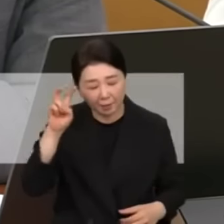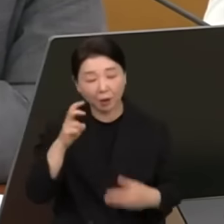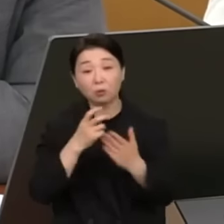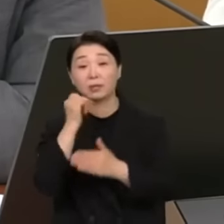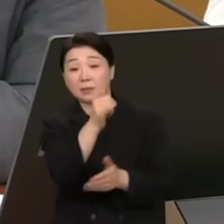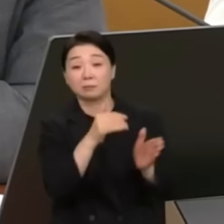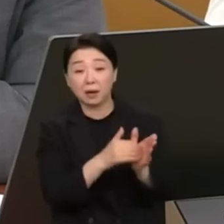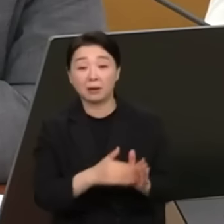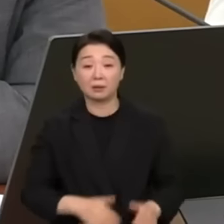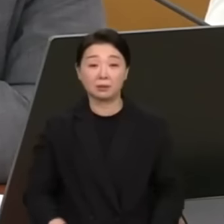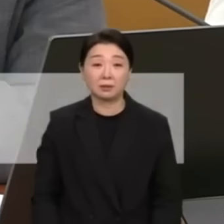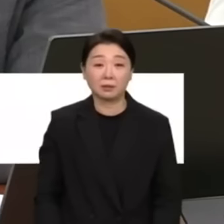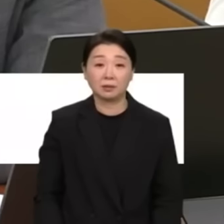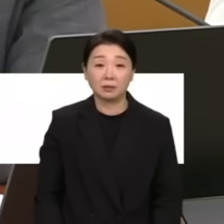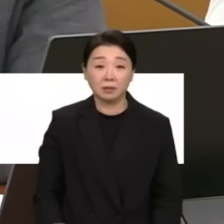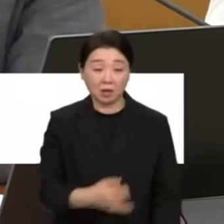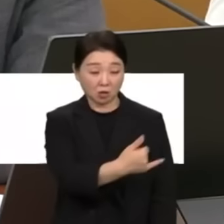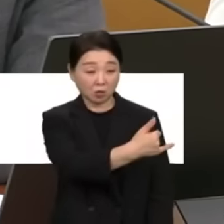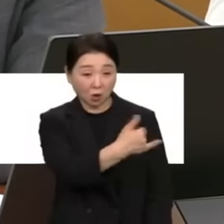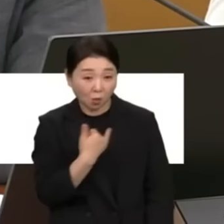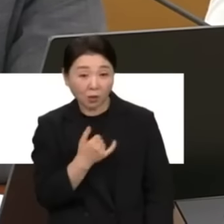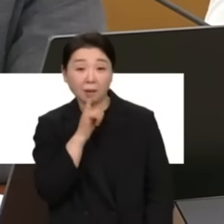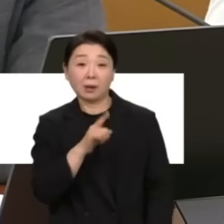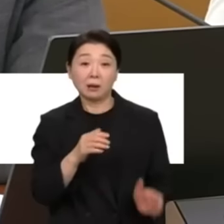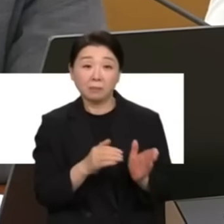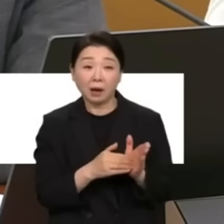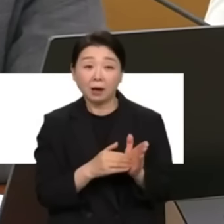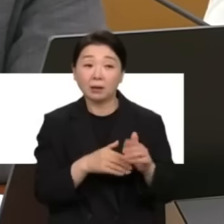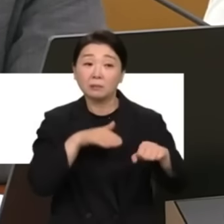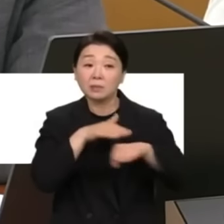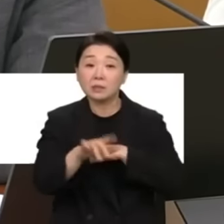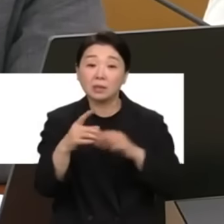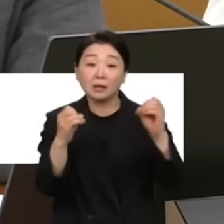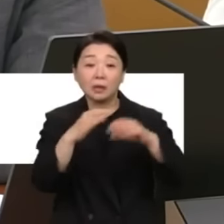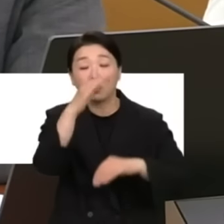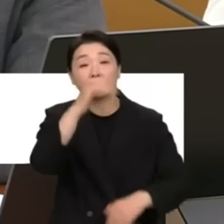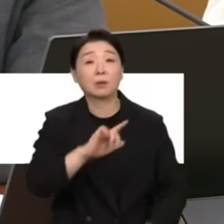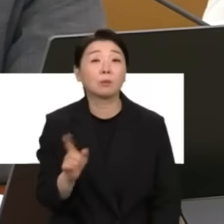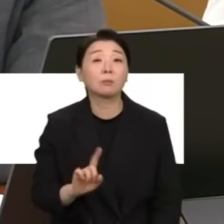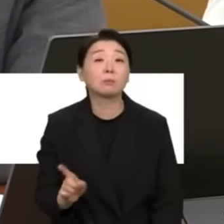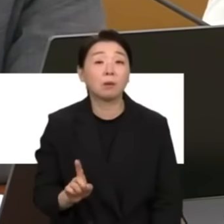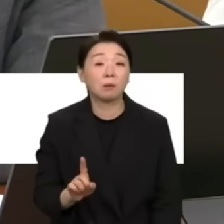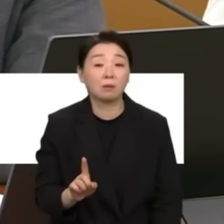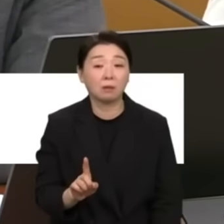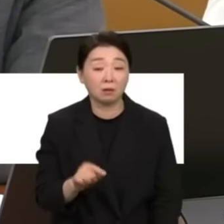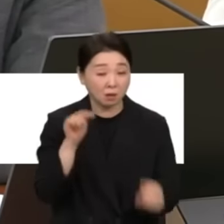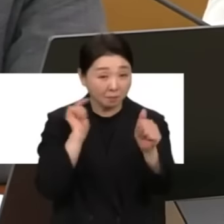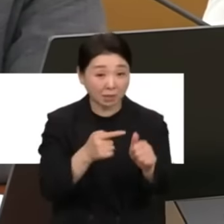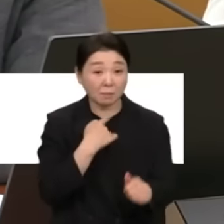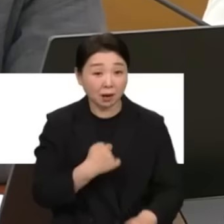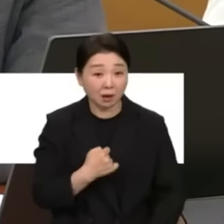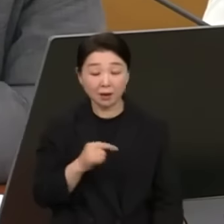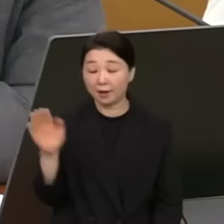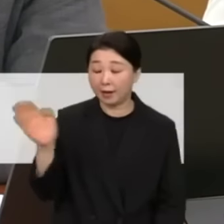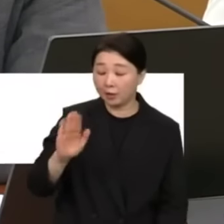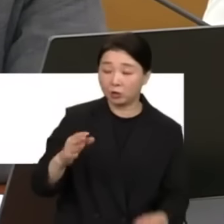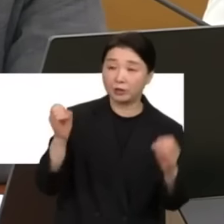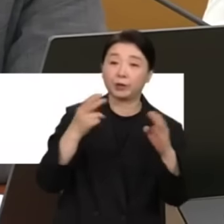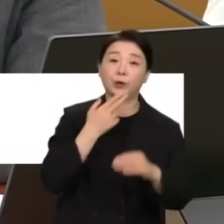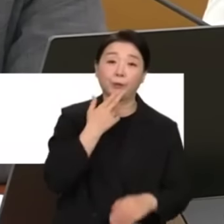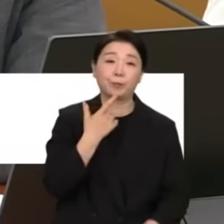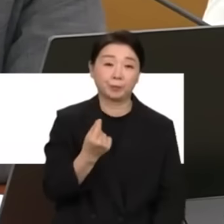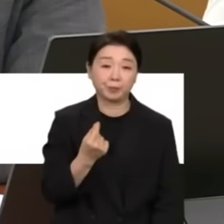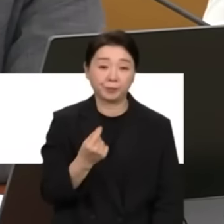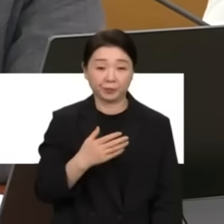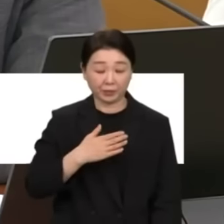그러니까 전화가 올 거다. 그러면 어떤 식의 대화를, 어떤 내용의 대화를 하라 그런 지시는 받았을 거 아니에요? 아니요. 그런 대화는 하지